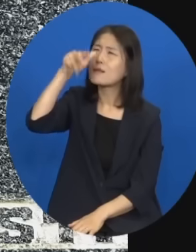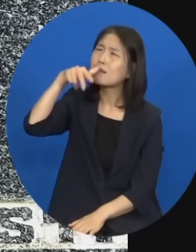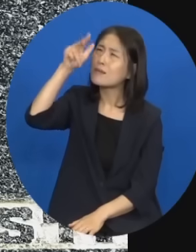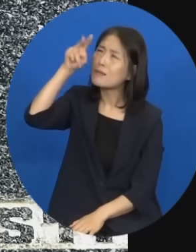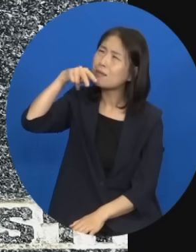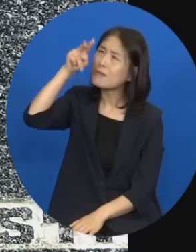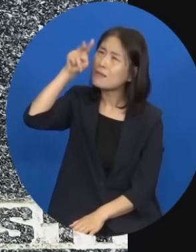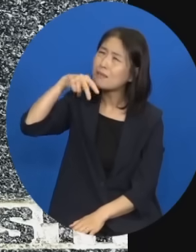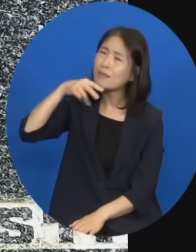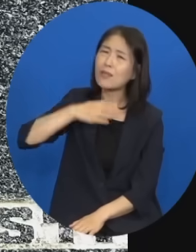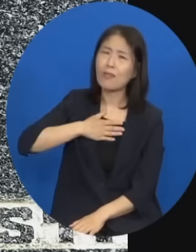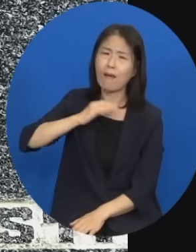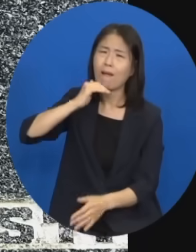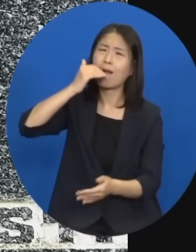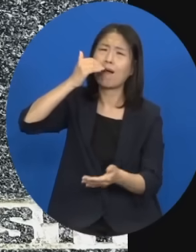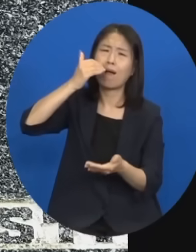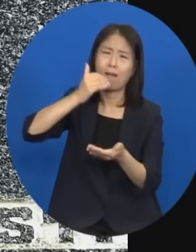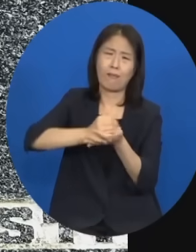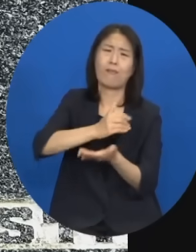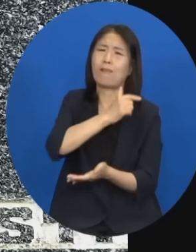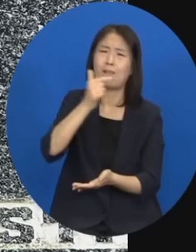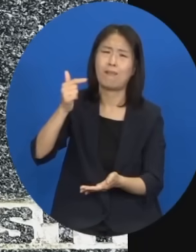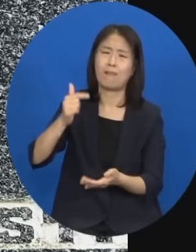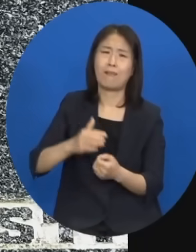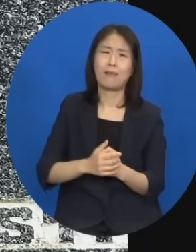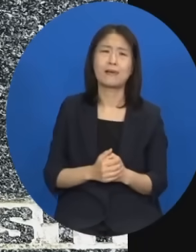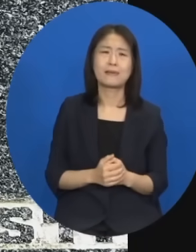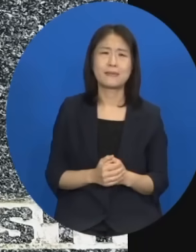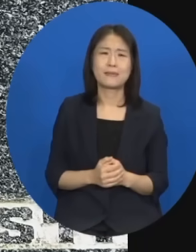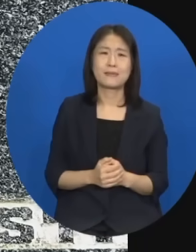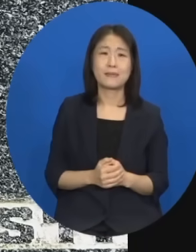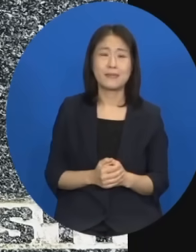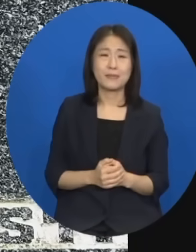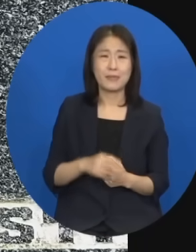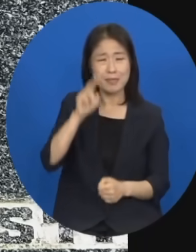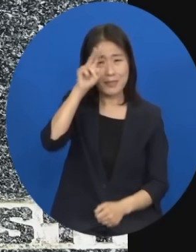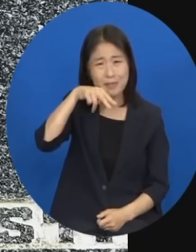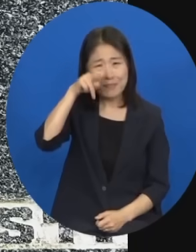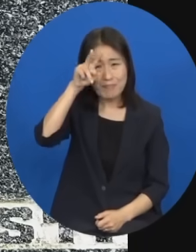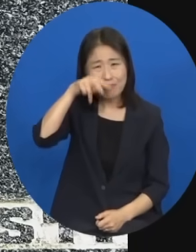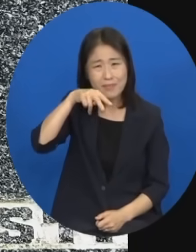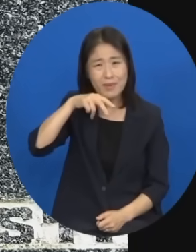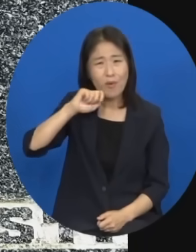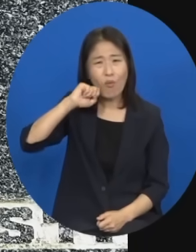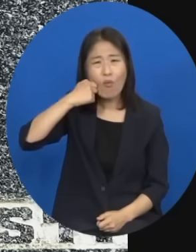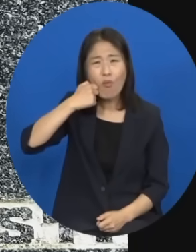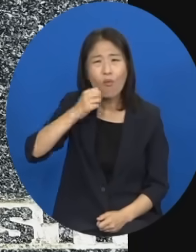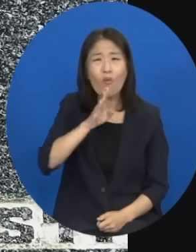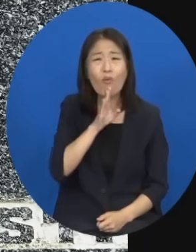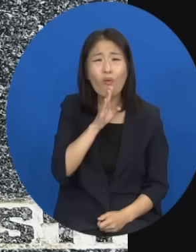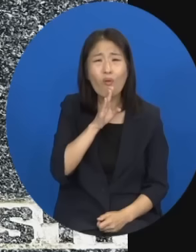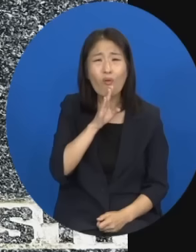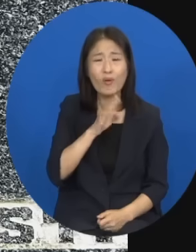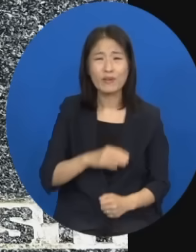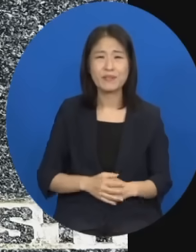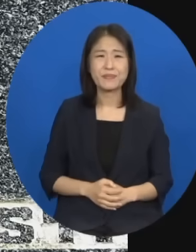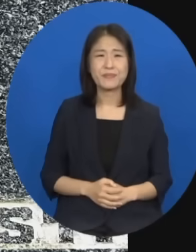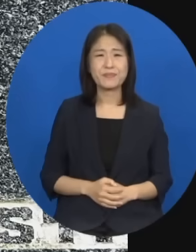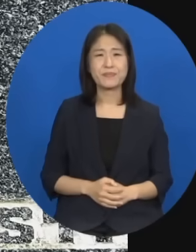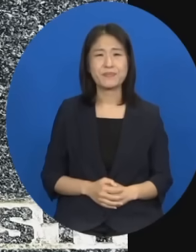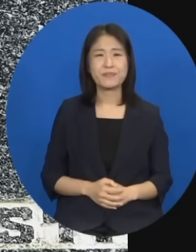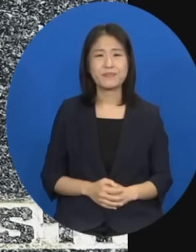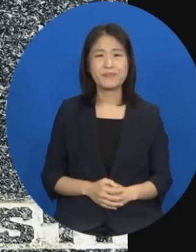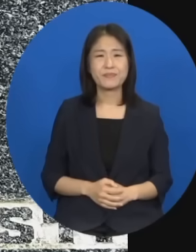오는 거예요. 잘 못 읽으시겠죠? 여러분들도. 영어라서 잘 못 읽는 게 아니고 그